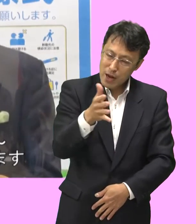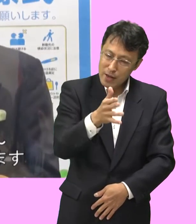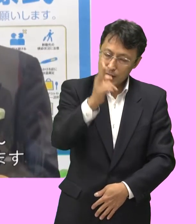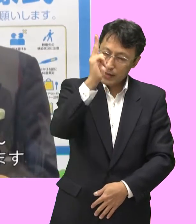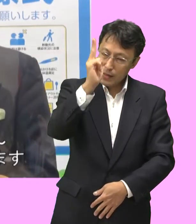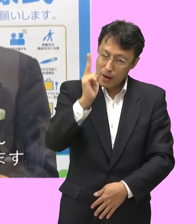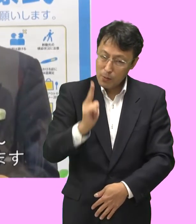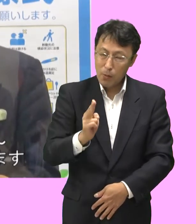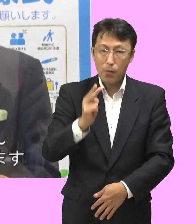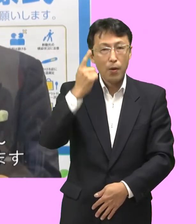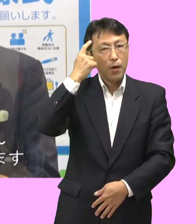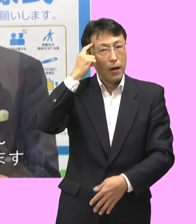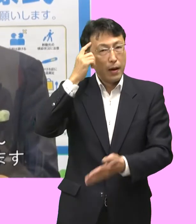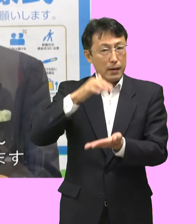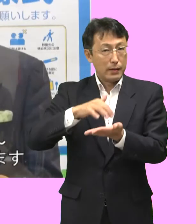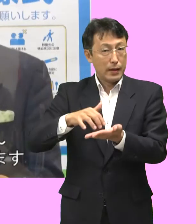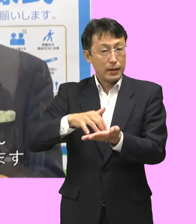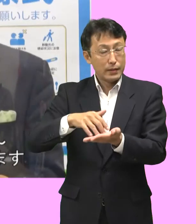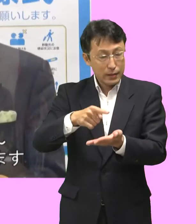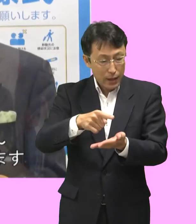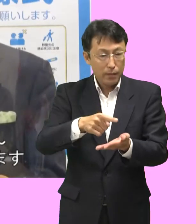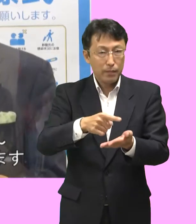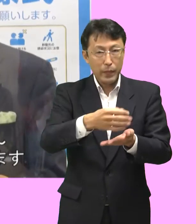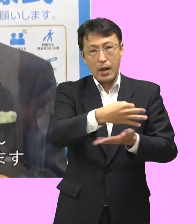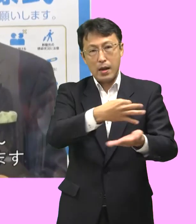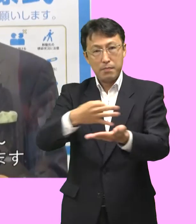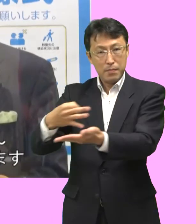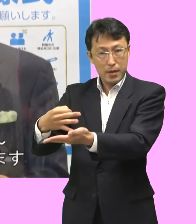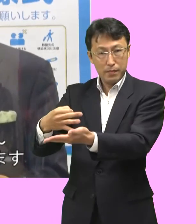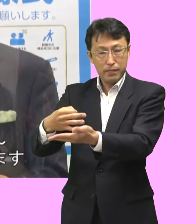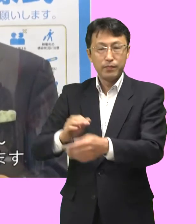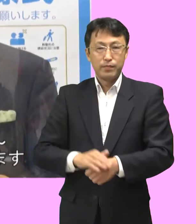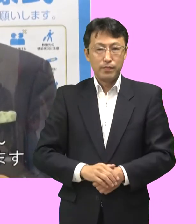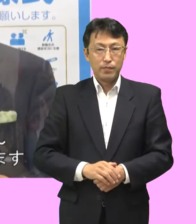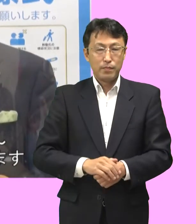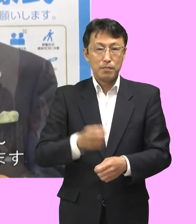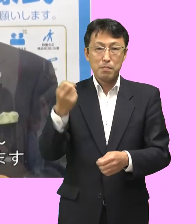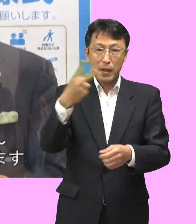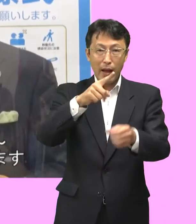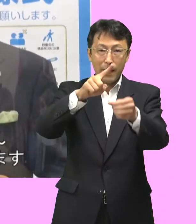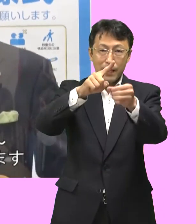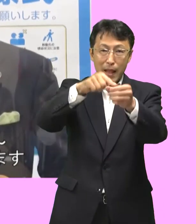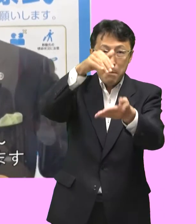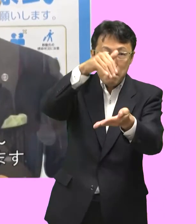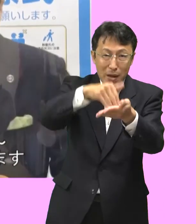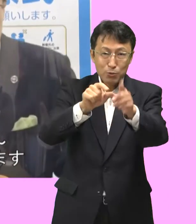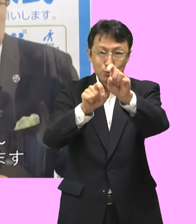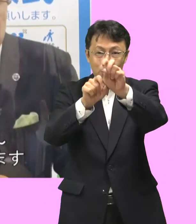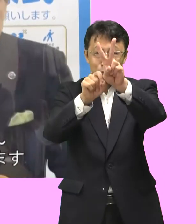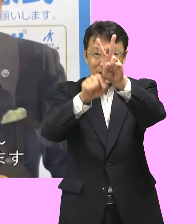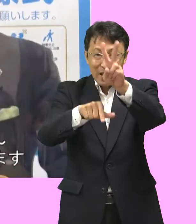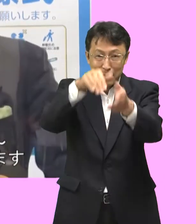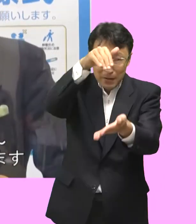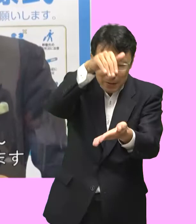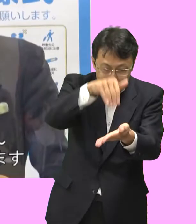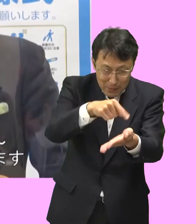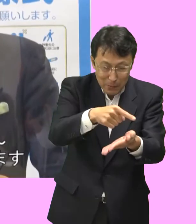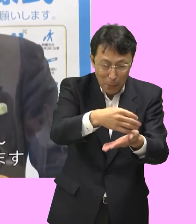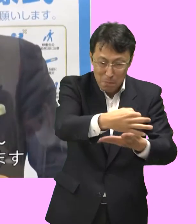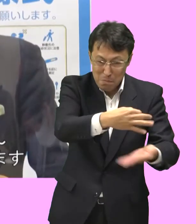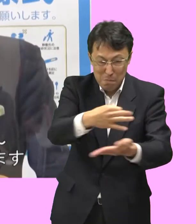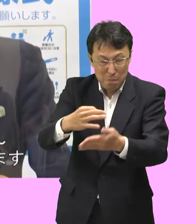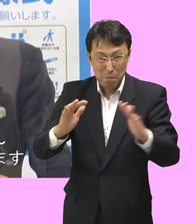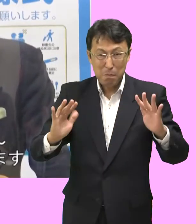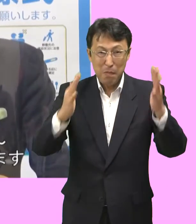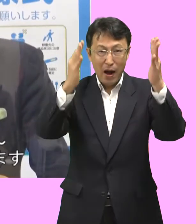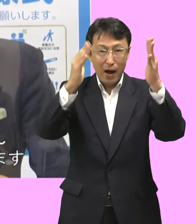して、この年末の、商戦なども活発する時期になりますので、まあ、できる限りそういった、年